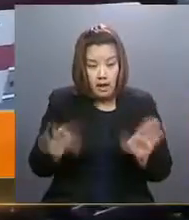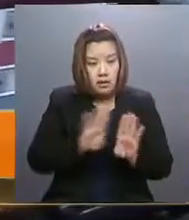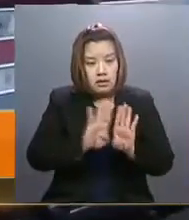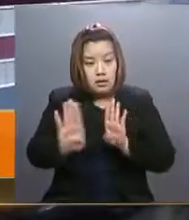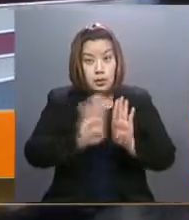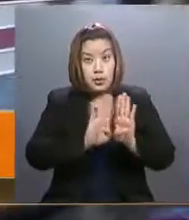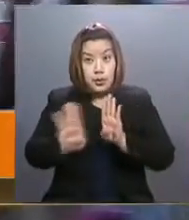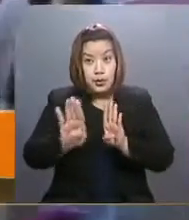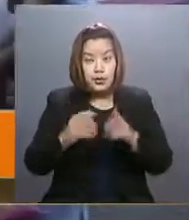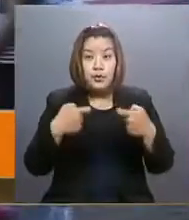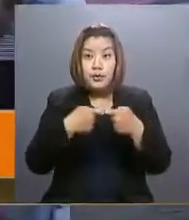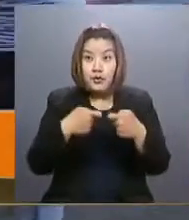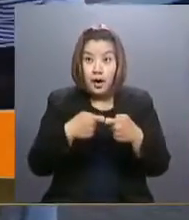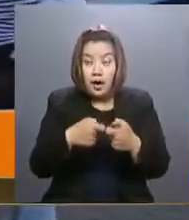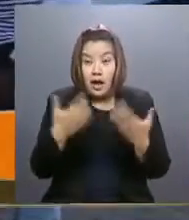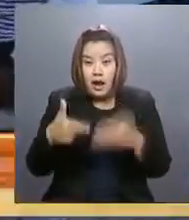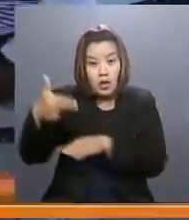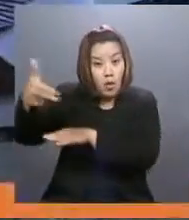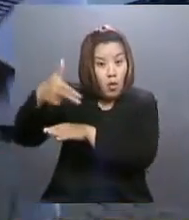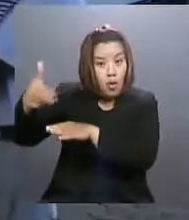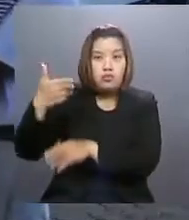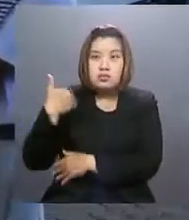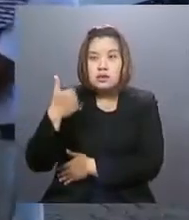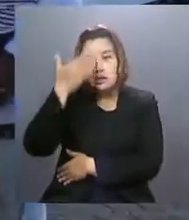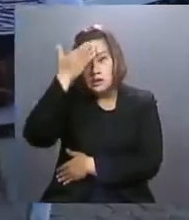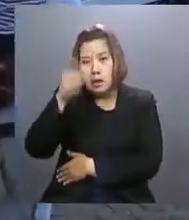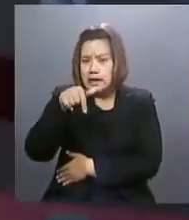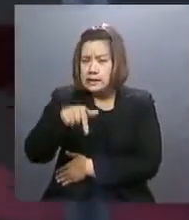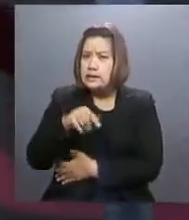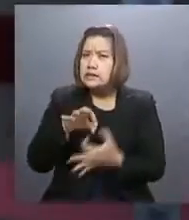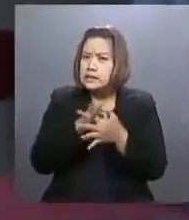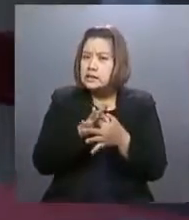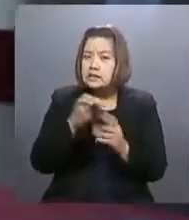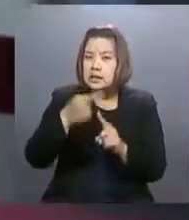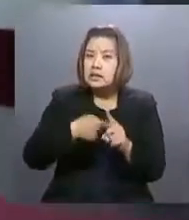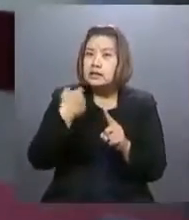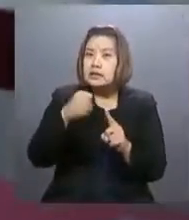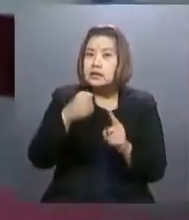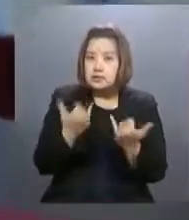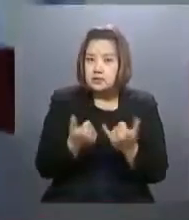วงจรปิดทุกตู้นะครับคาดว่าจะเปิดให้บริการอย่างเป็นทางการเดือนตุลาคมนี้